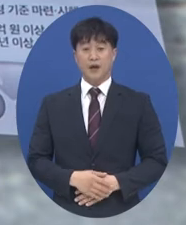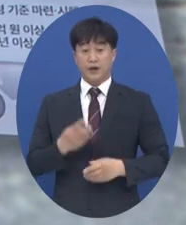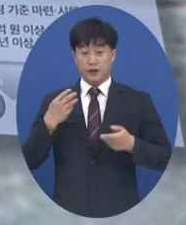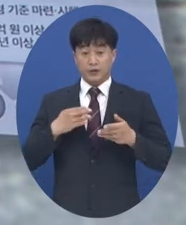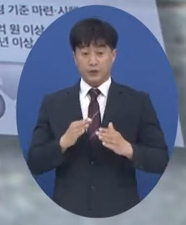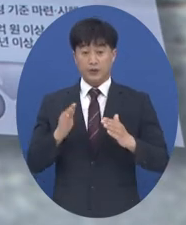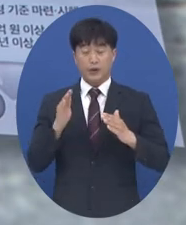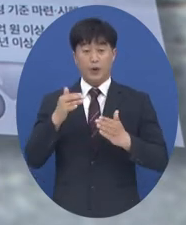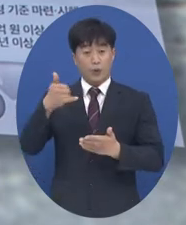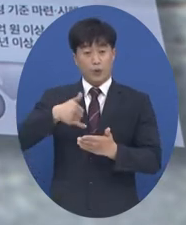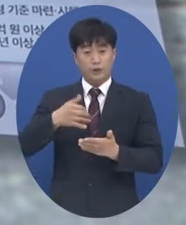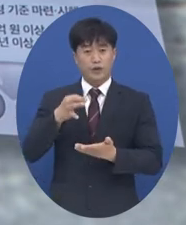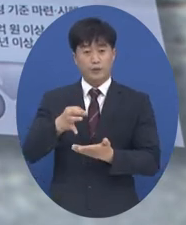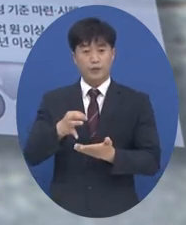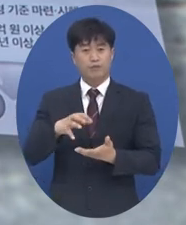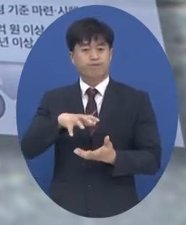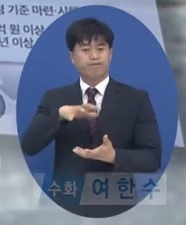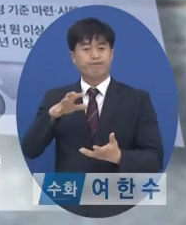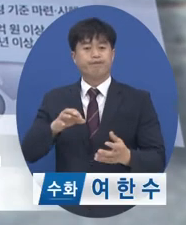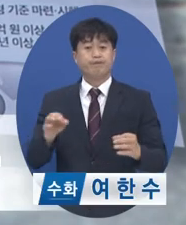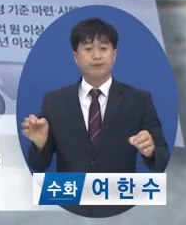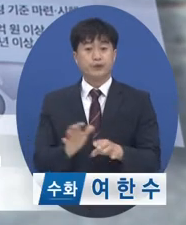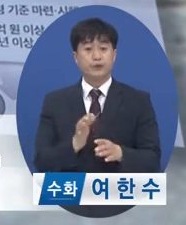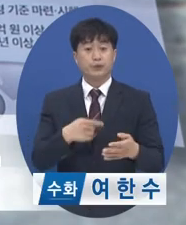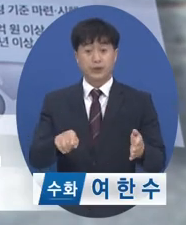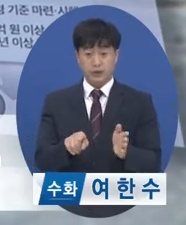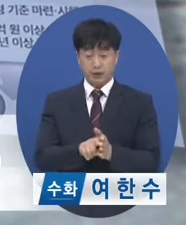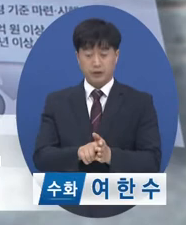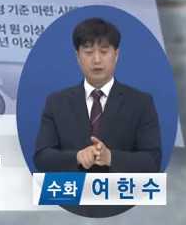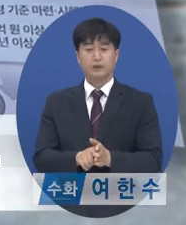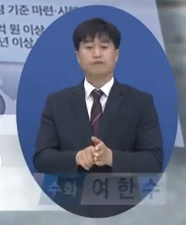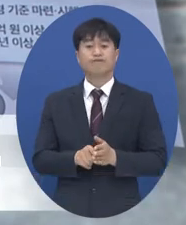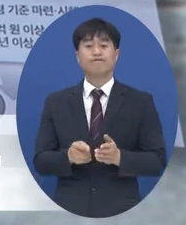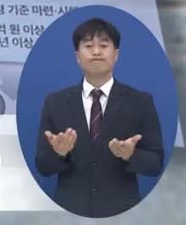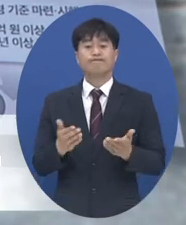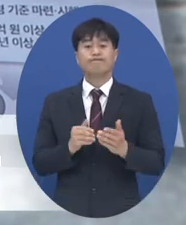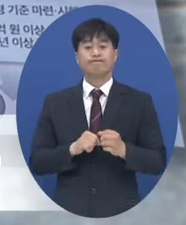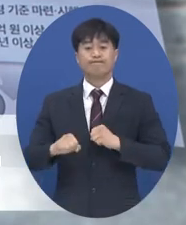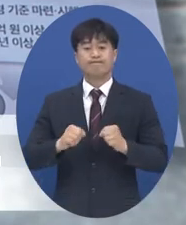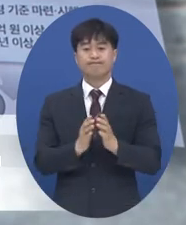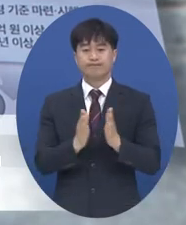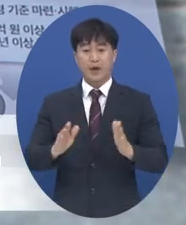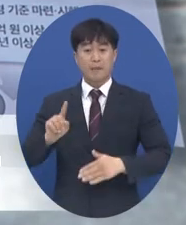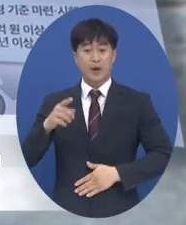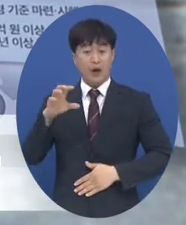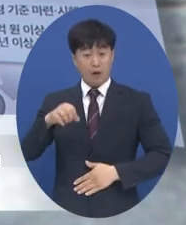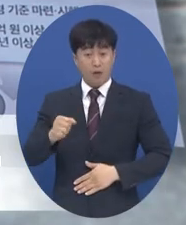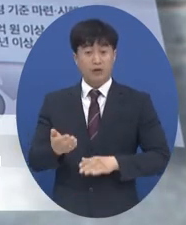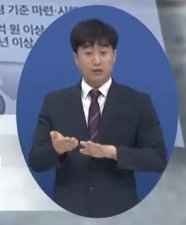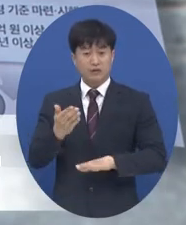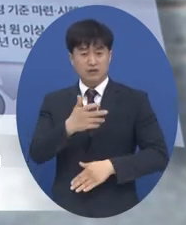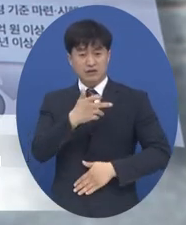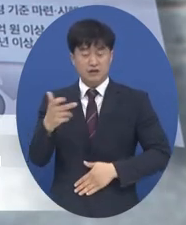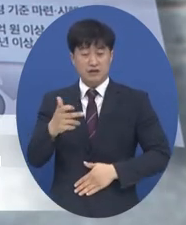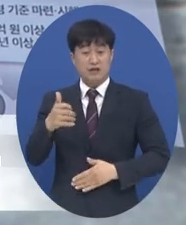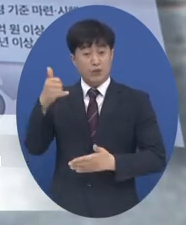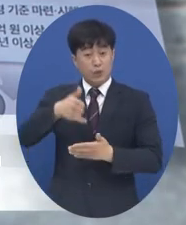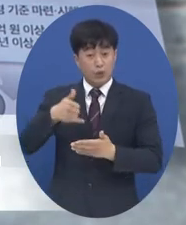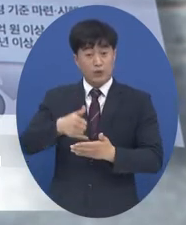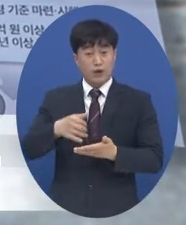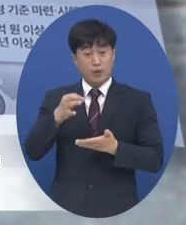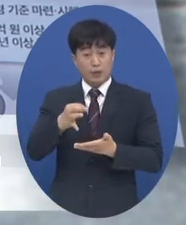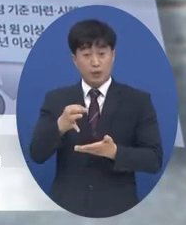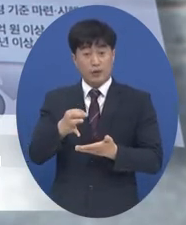경기도가 공사비 거품을 걷어내기 위해 팔을 걷어 붙였습니다 100억원 이상의 대규모 건설 공사 비용 산정의 만 쓰였던